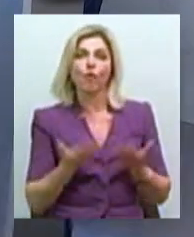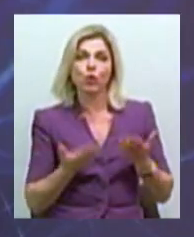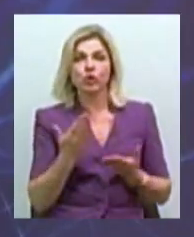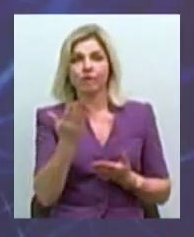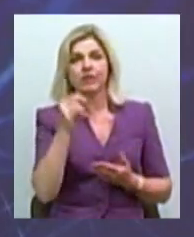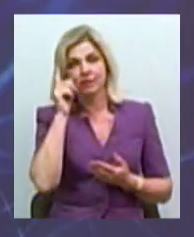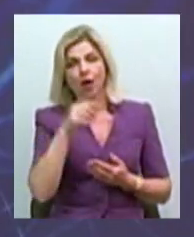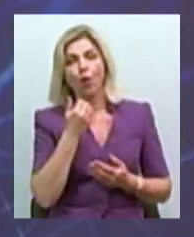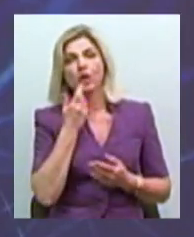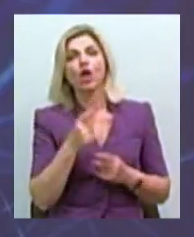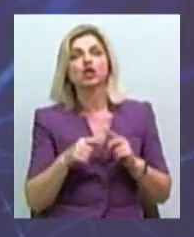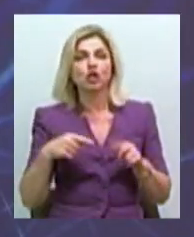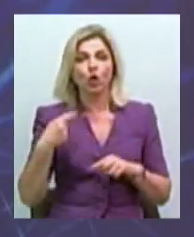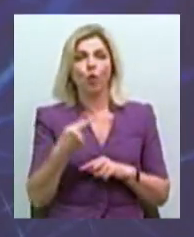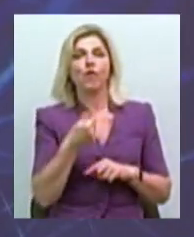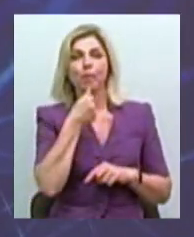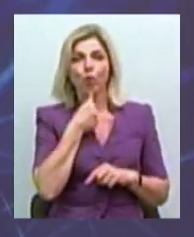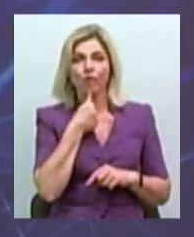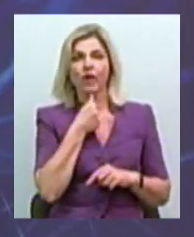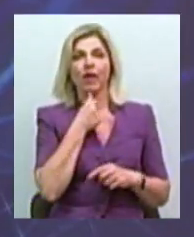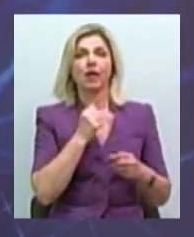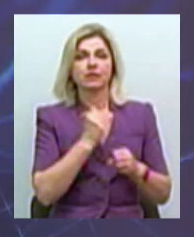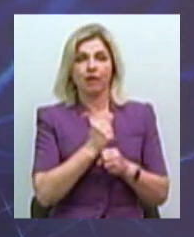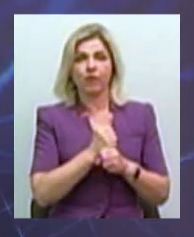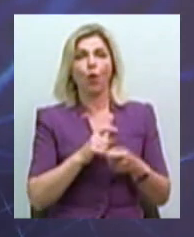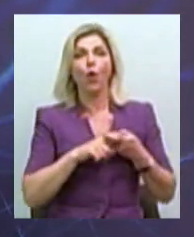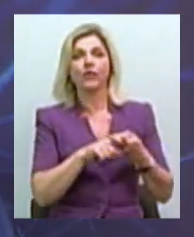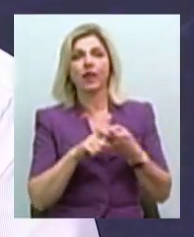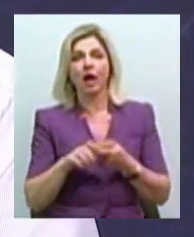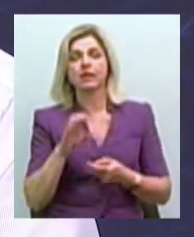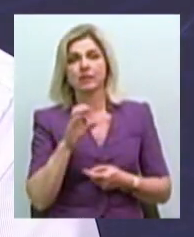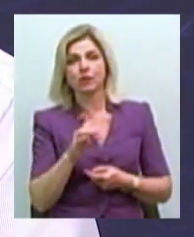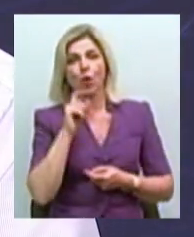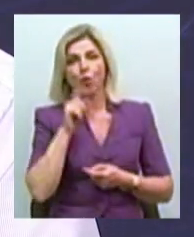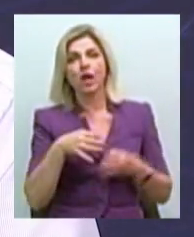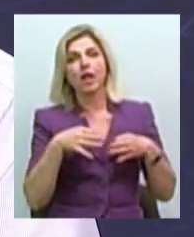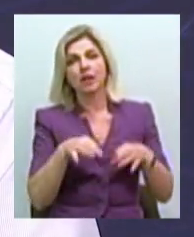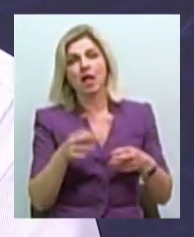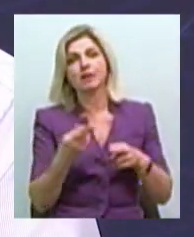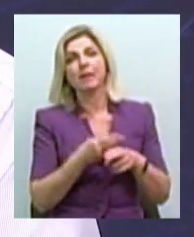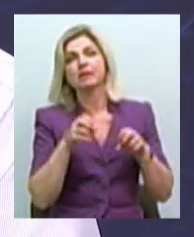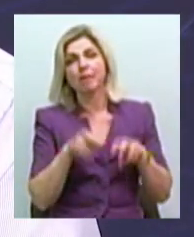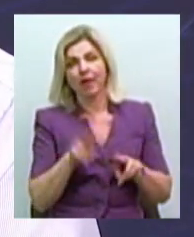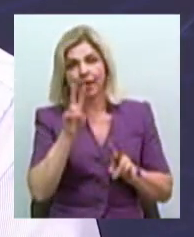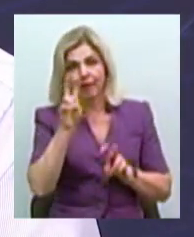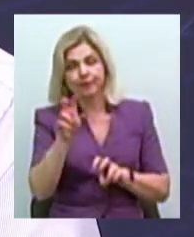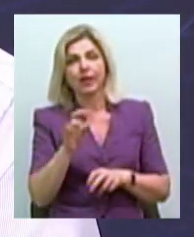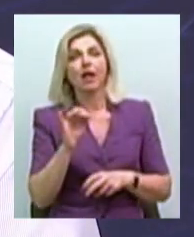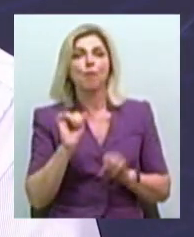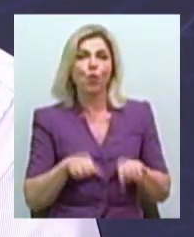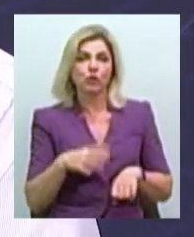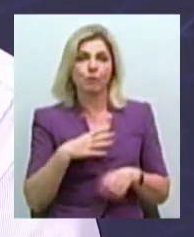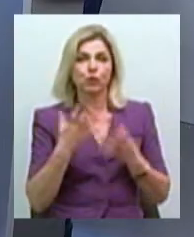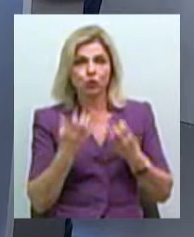в чергове буде спроба налагодити контакт з Укртрансбезпекою, можливо, якісь ще додаткові потрібні структури,